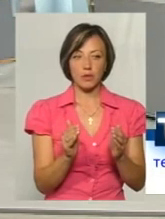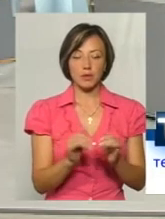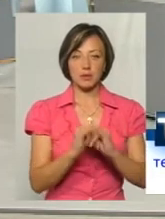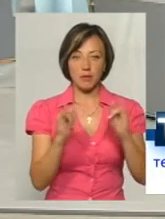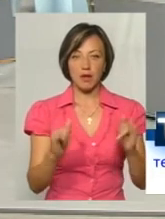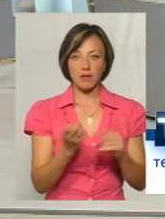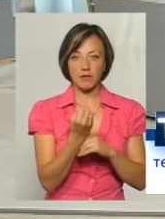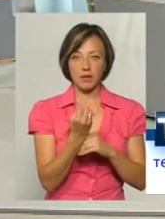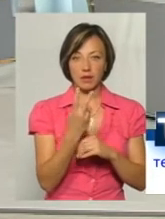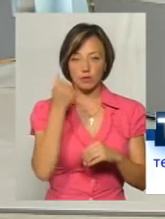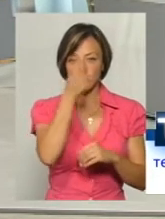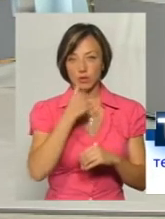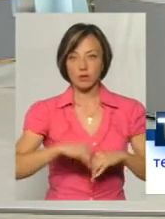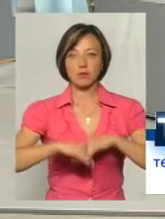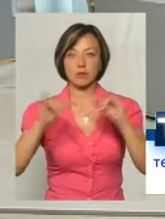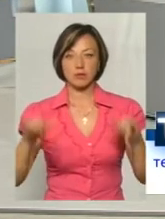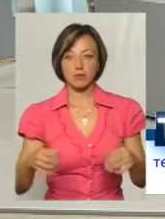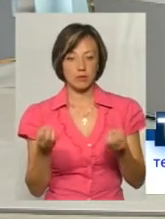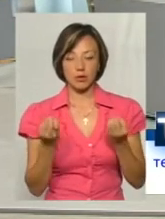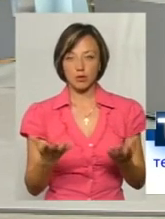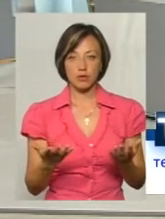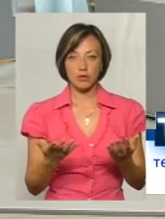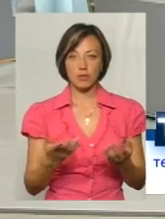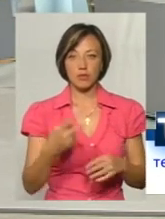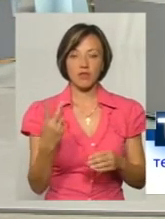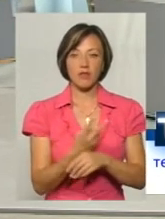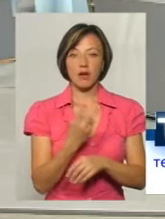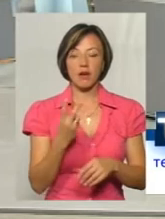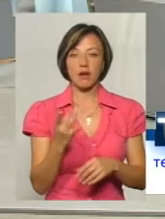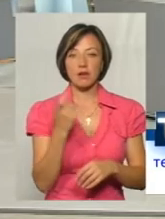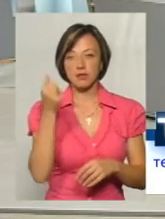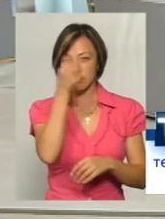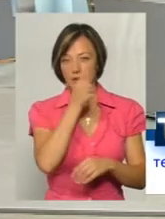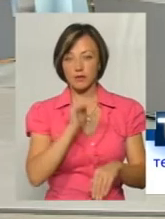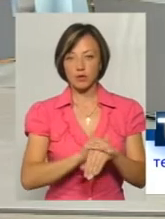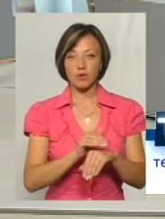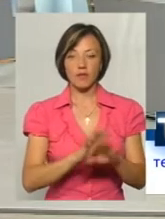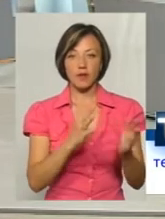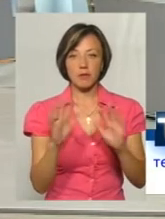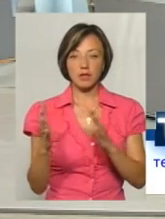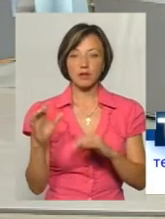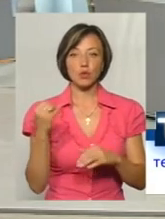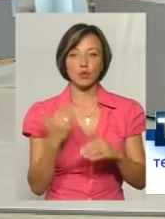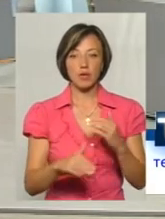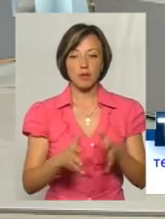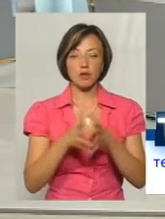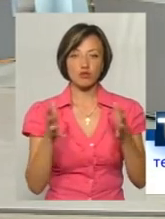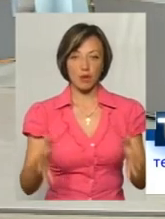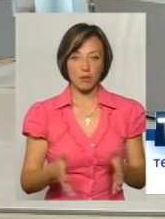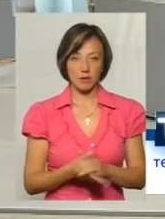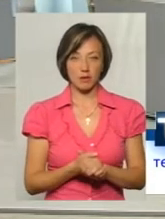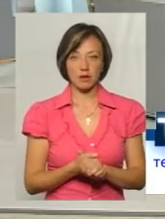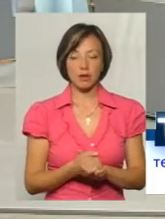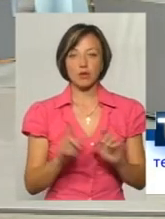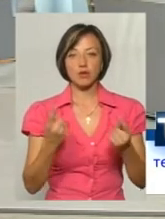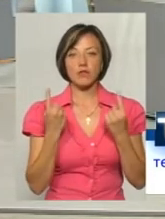спалаху там у 12-му році зараз ми маємо просто по два рази в рік фіксуються випадки і вже масштабні. Вони